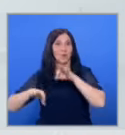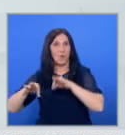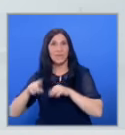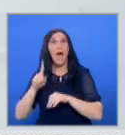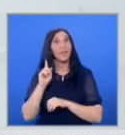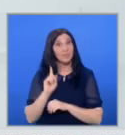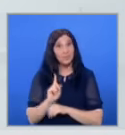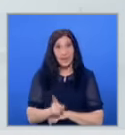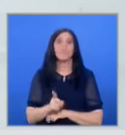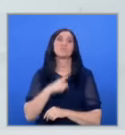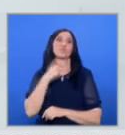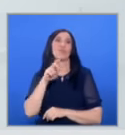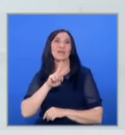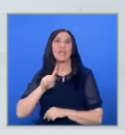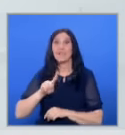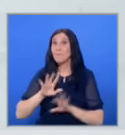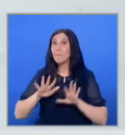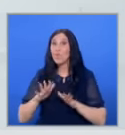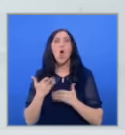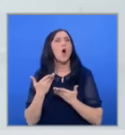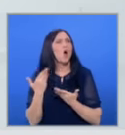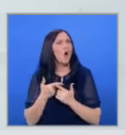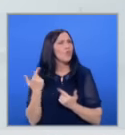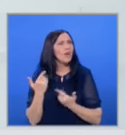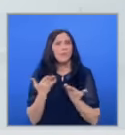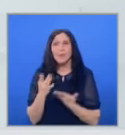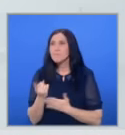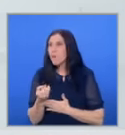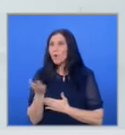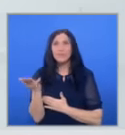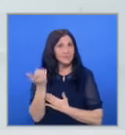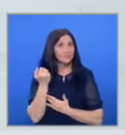трябват 121 поне. Откъде могат да дойдат?